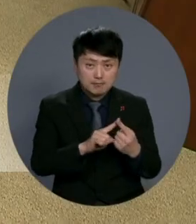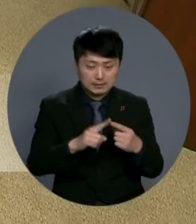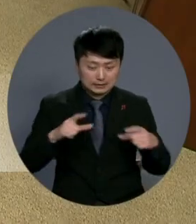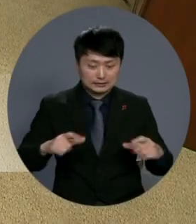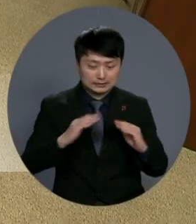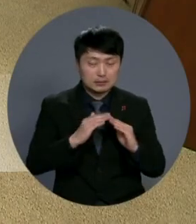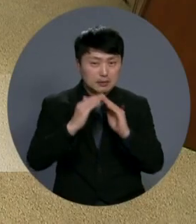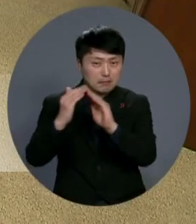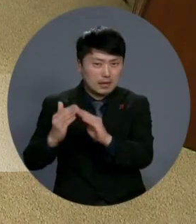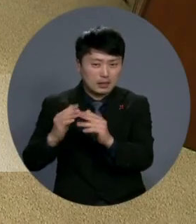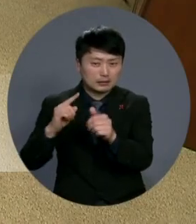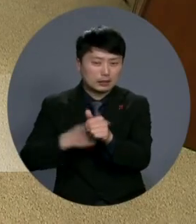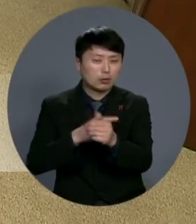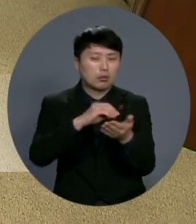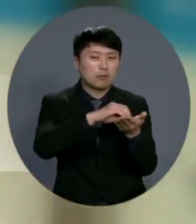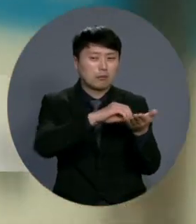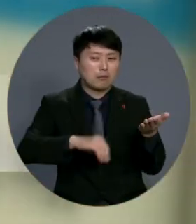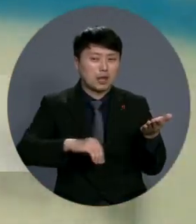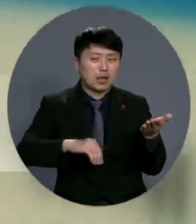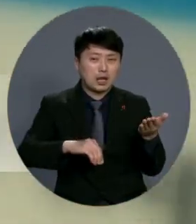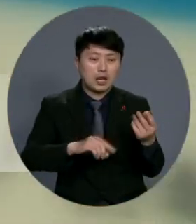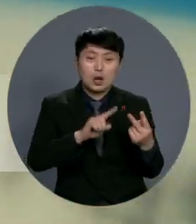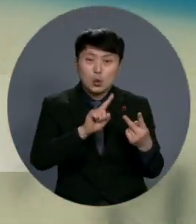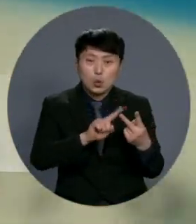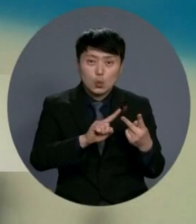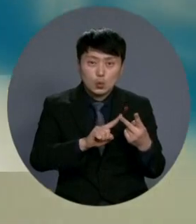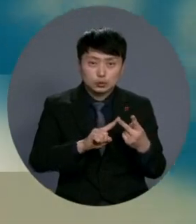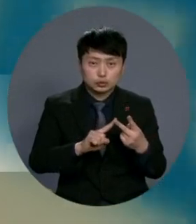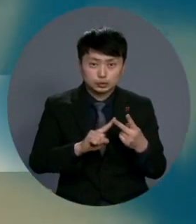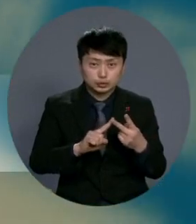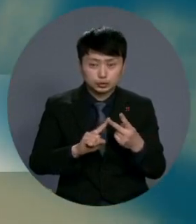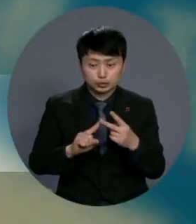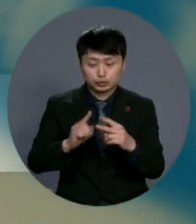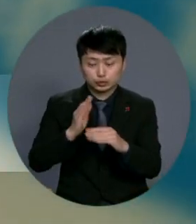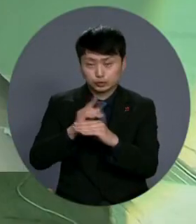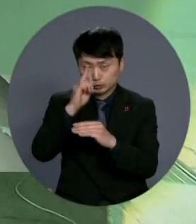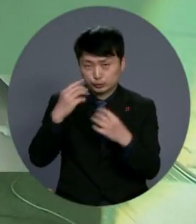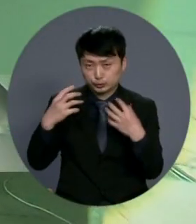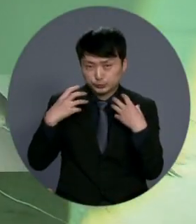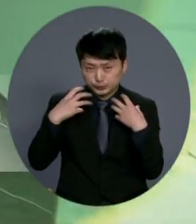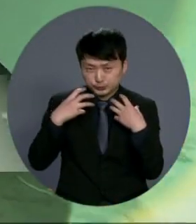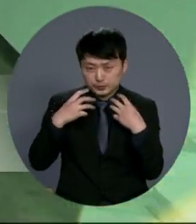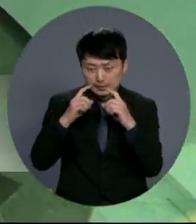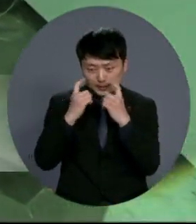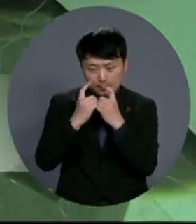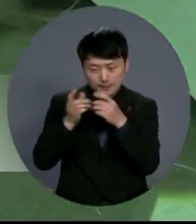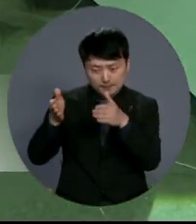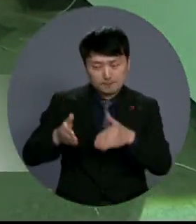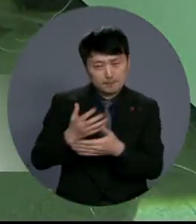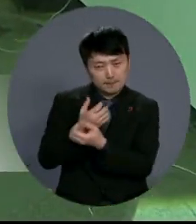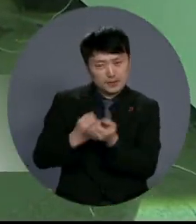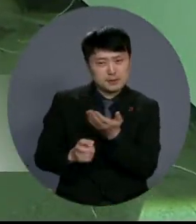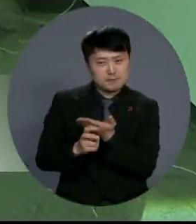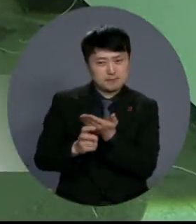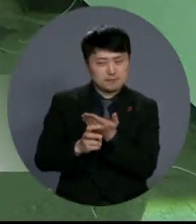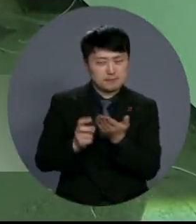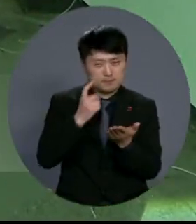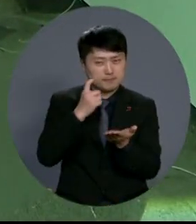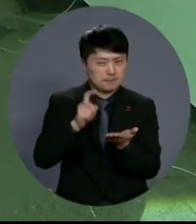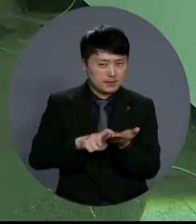이전으로 의원직을 자동 상실했고, 한 명은 중구청과 부적절한 수의 계약이 드러나 의회에서